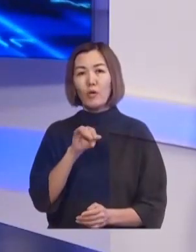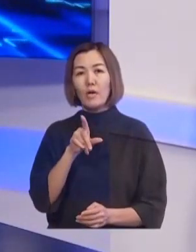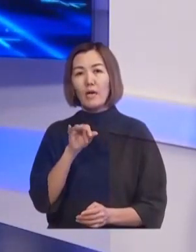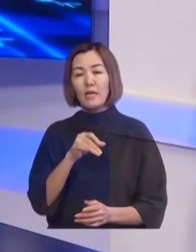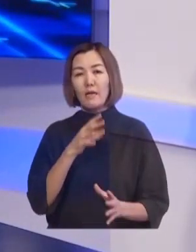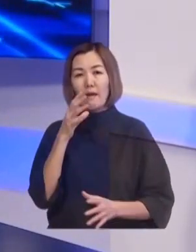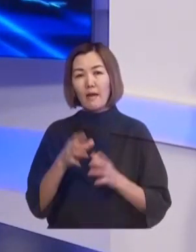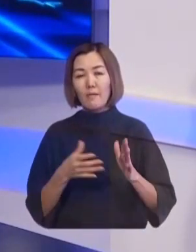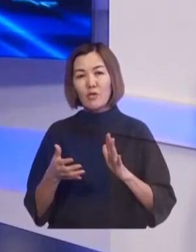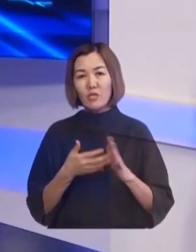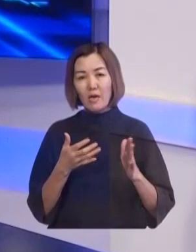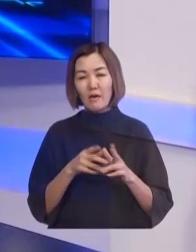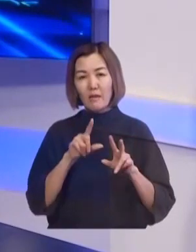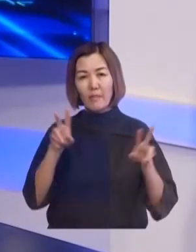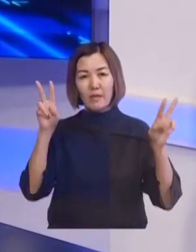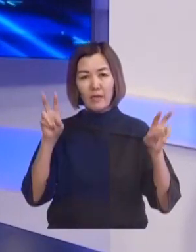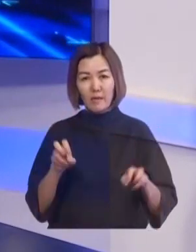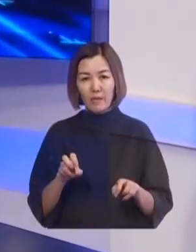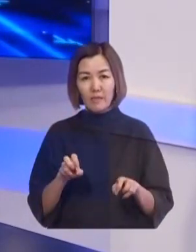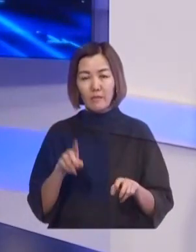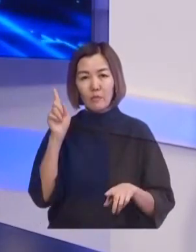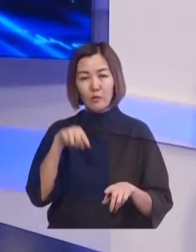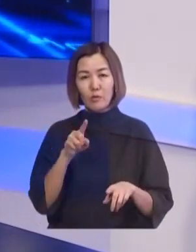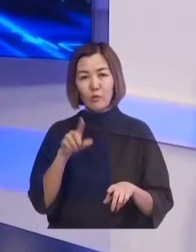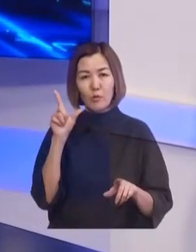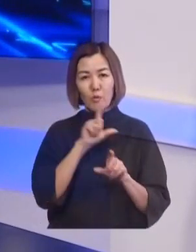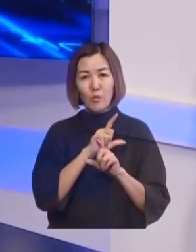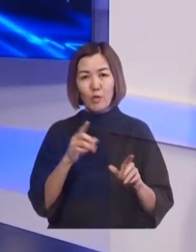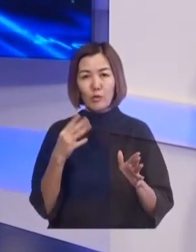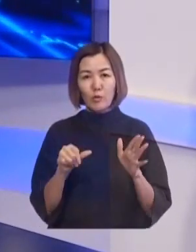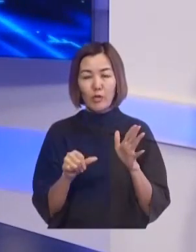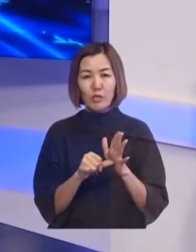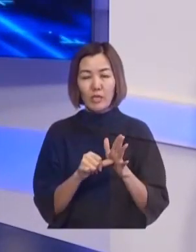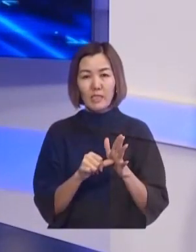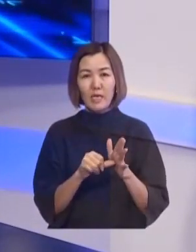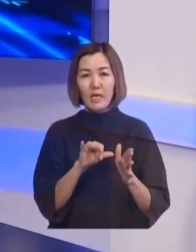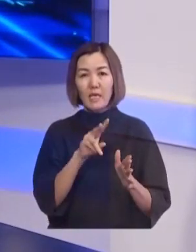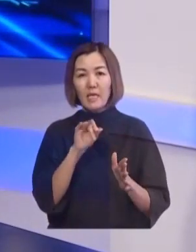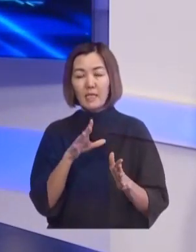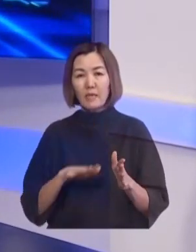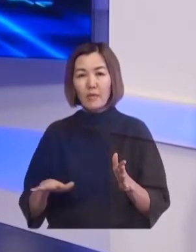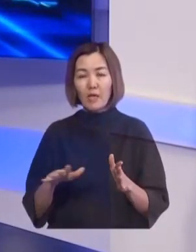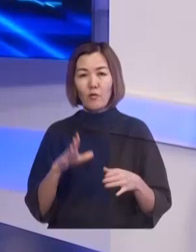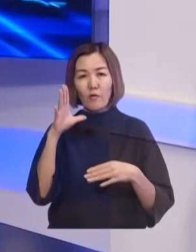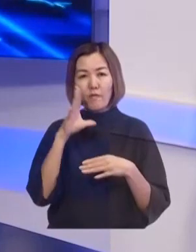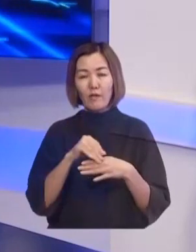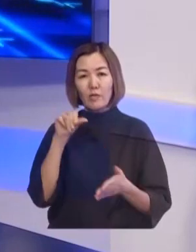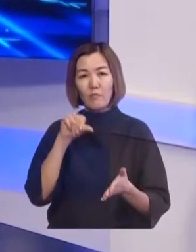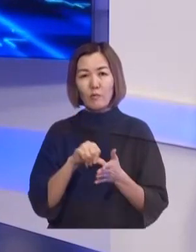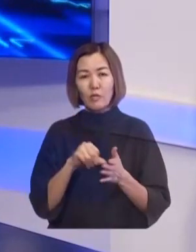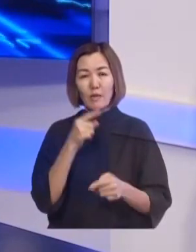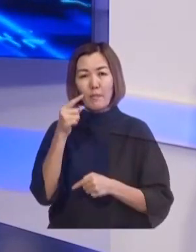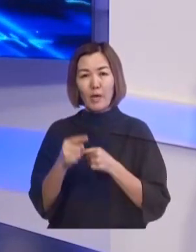Мукагали Алемы Шахрады. Под таким названием в средней школе номер 46 села Интымак Илийского района был организован вечер с участием